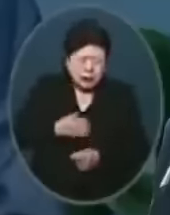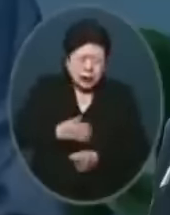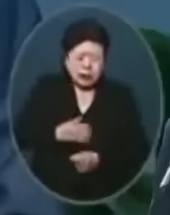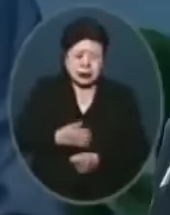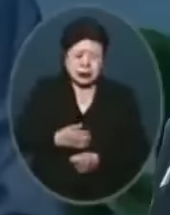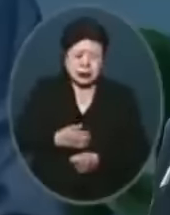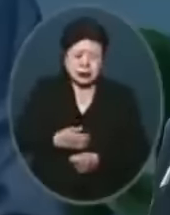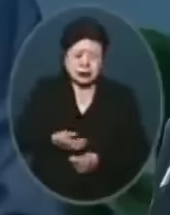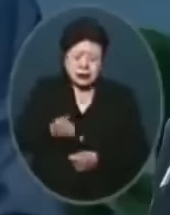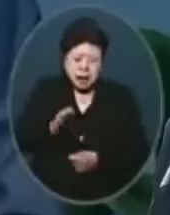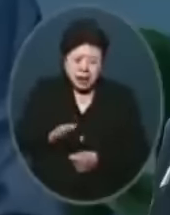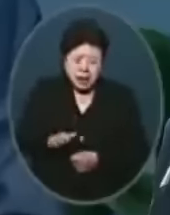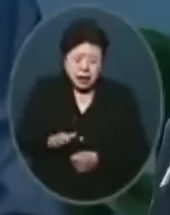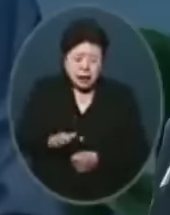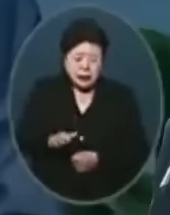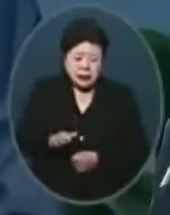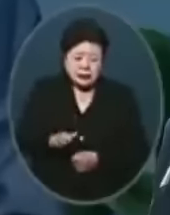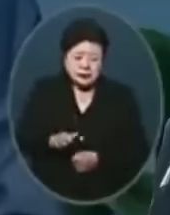그런 건